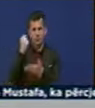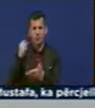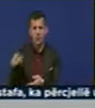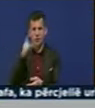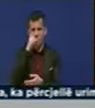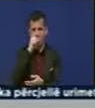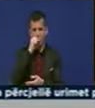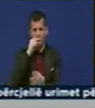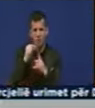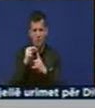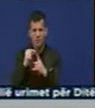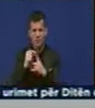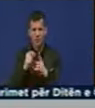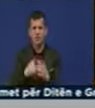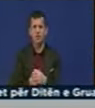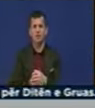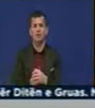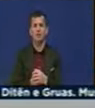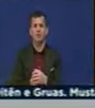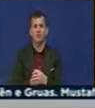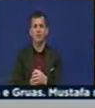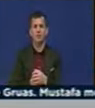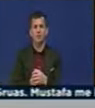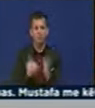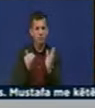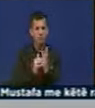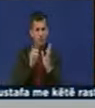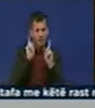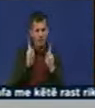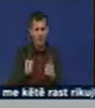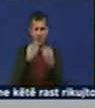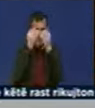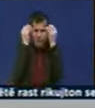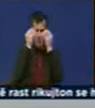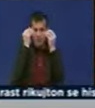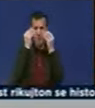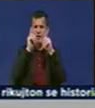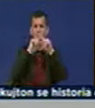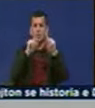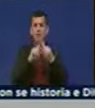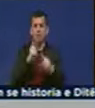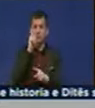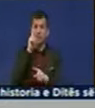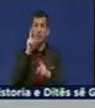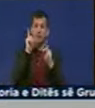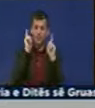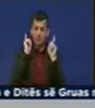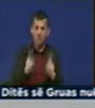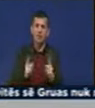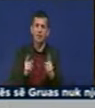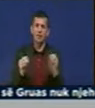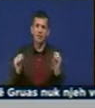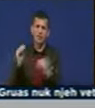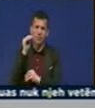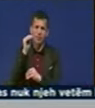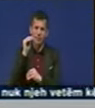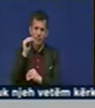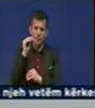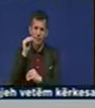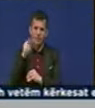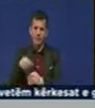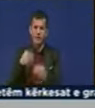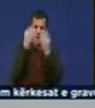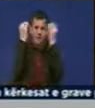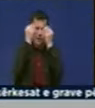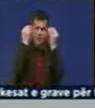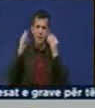e Preshevës. Kemi nevojë edhe për trajnime, seminare, por më shumëti do të ishte nevojshme edhe trajnimi